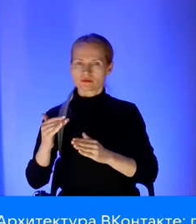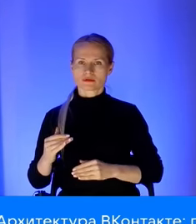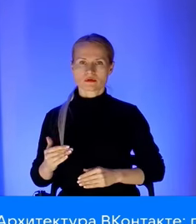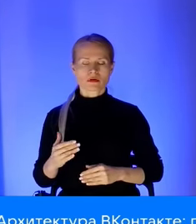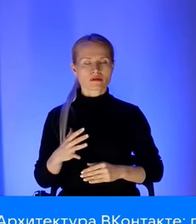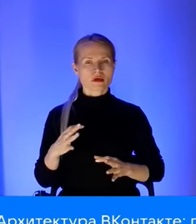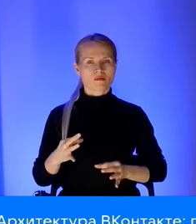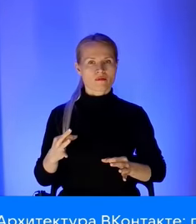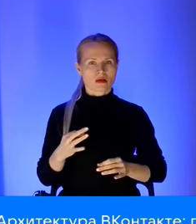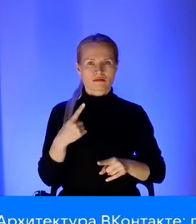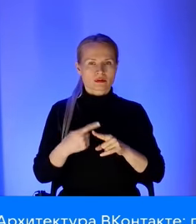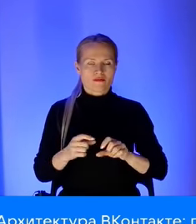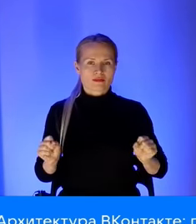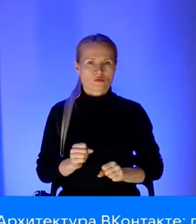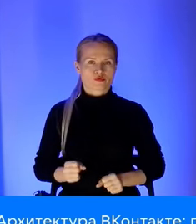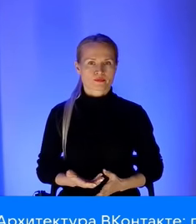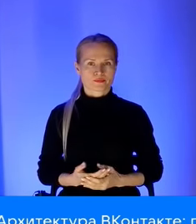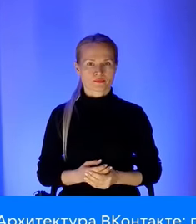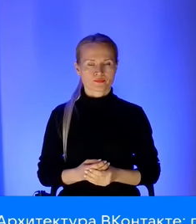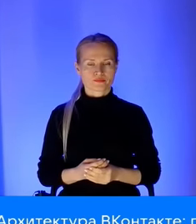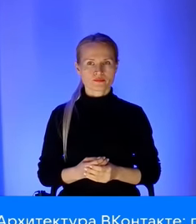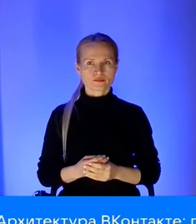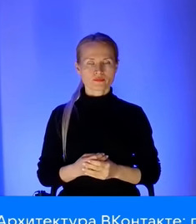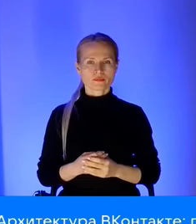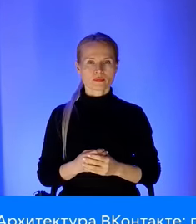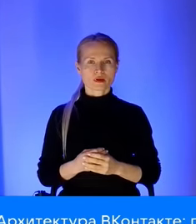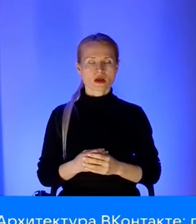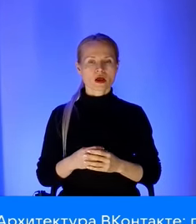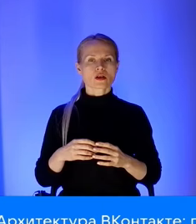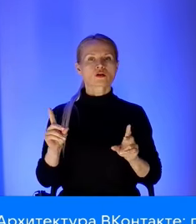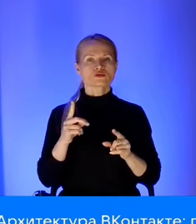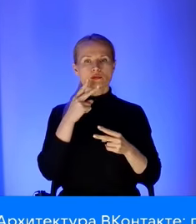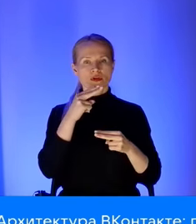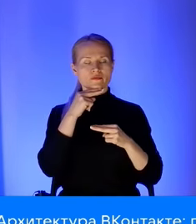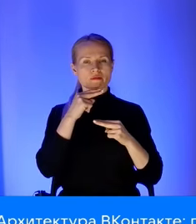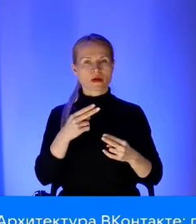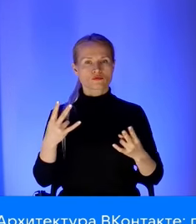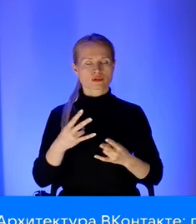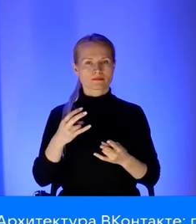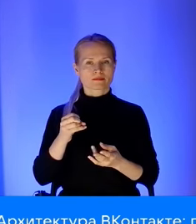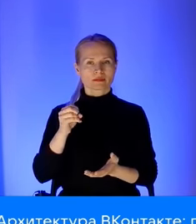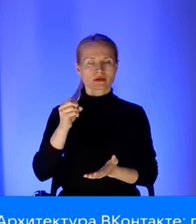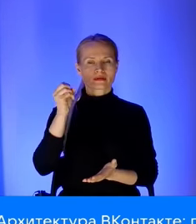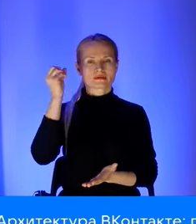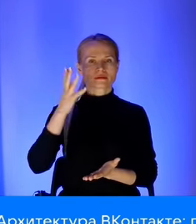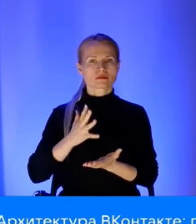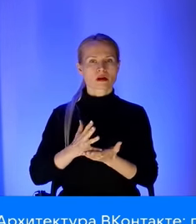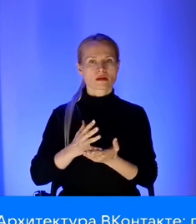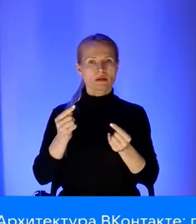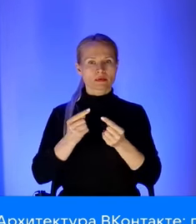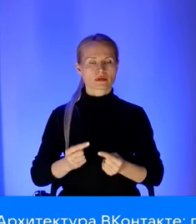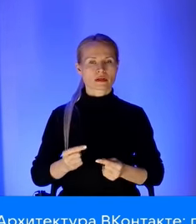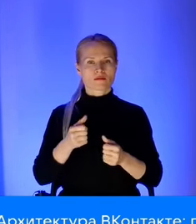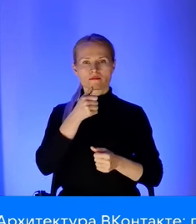система это просто невозможно на что стоит обращать внимание центральным определением в